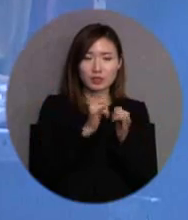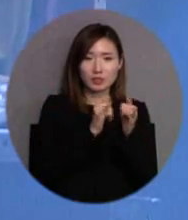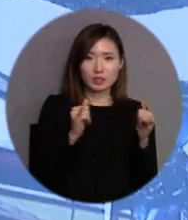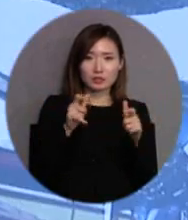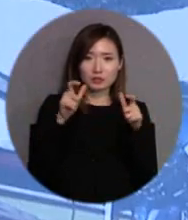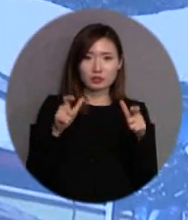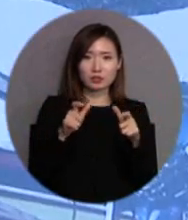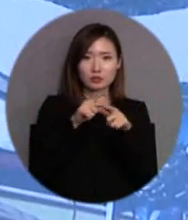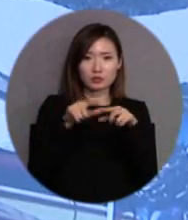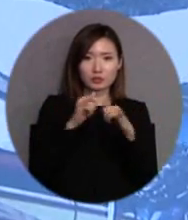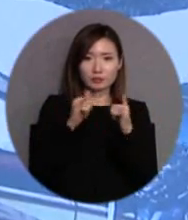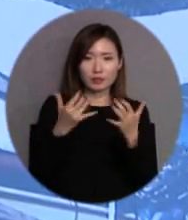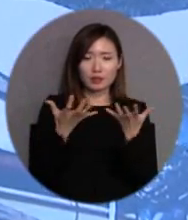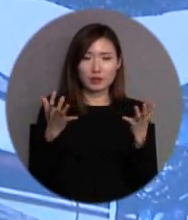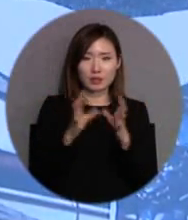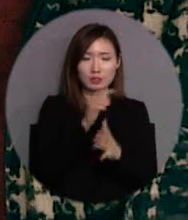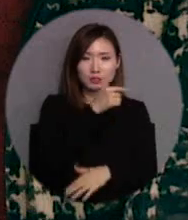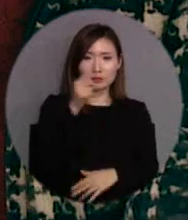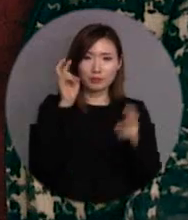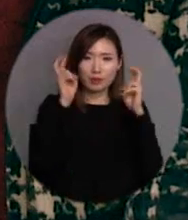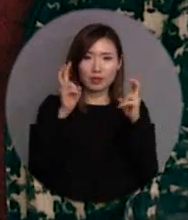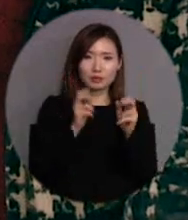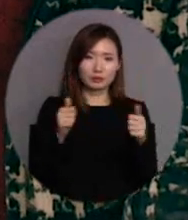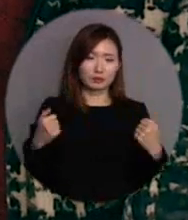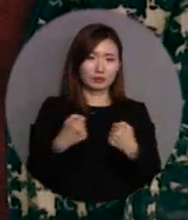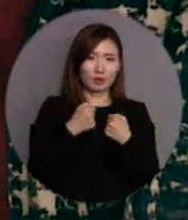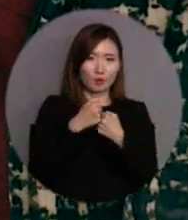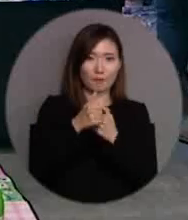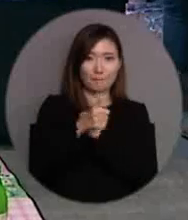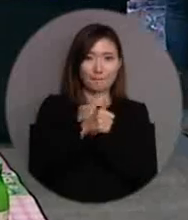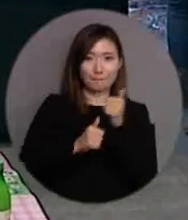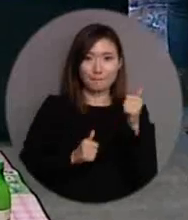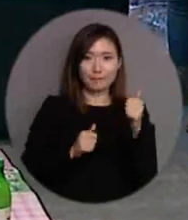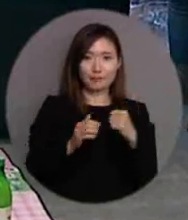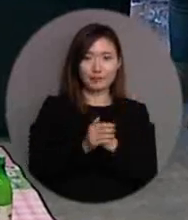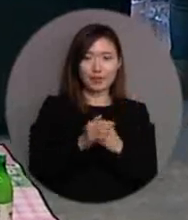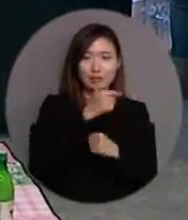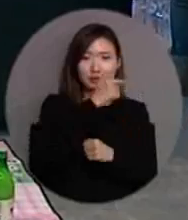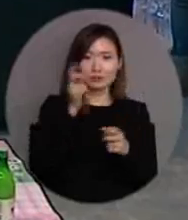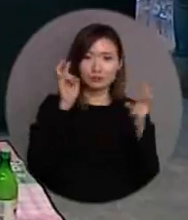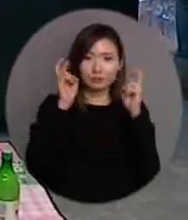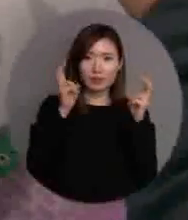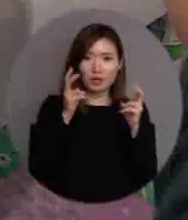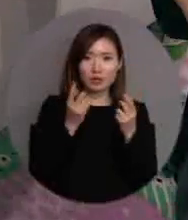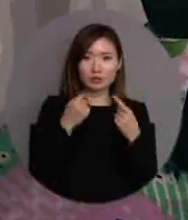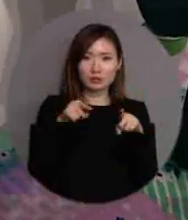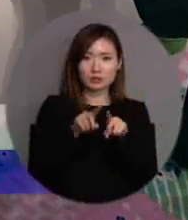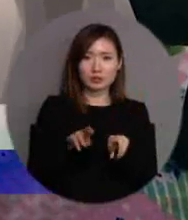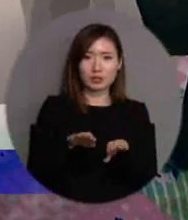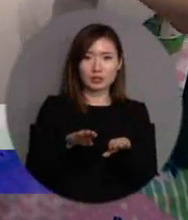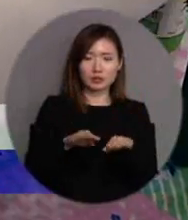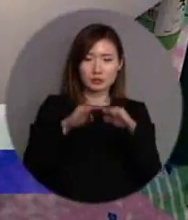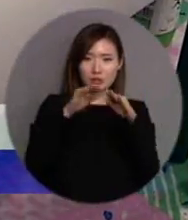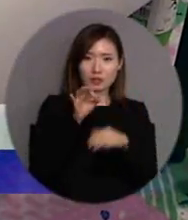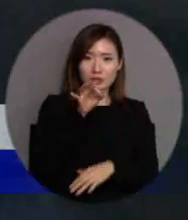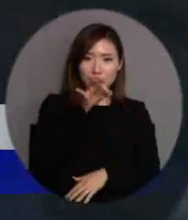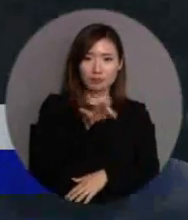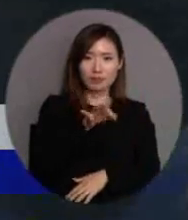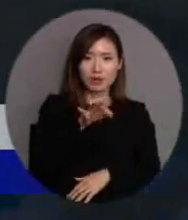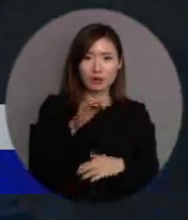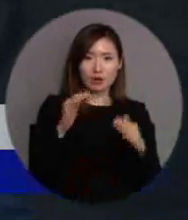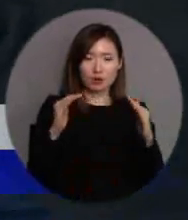지역 시민단체들이 대형 마트와 싸워 이룬 것입니다 대형 마트가 상생 기금을 애 건물을 매입했고